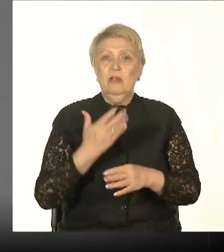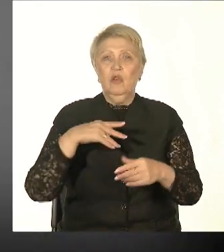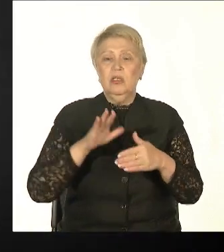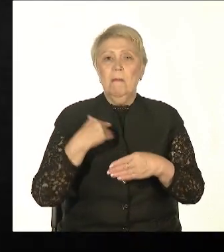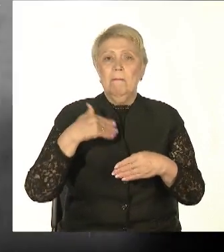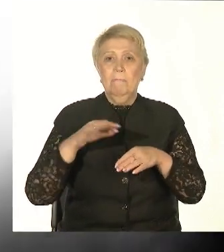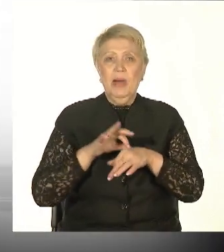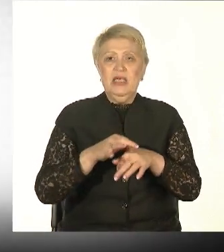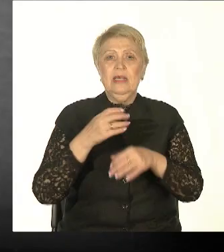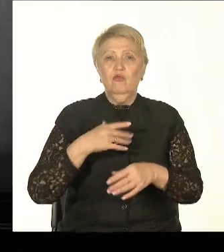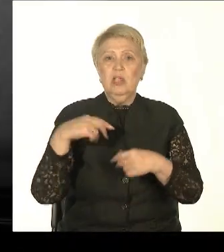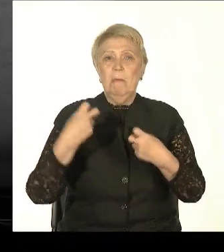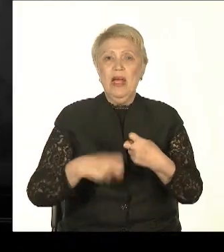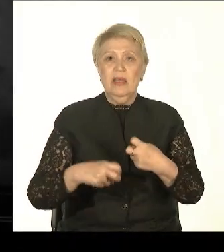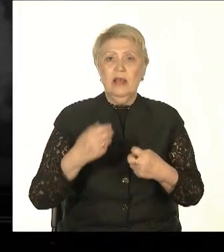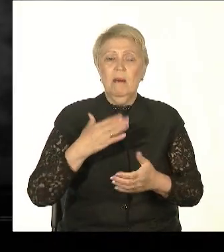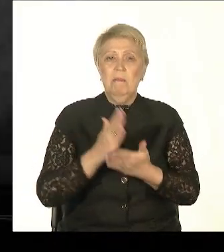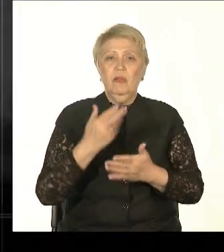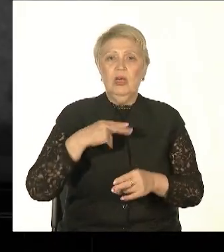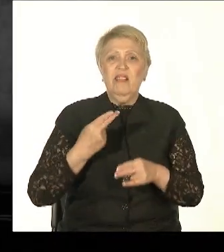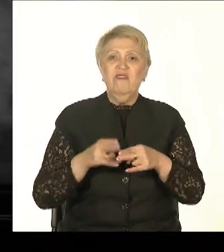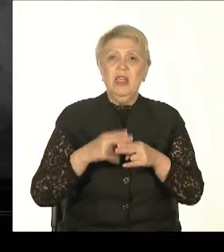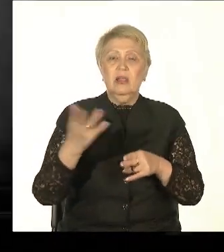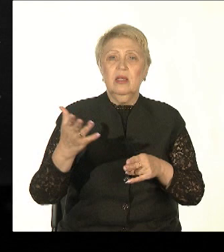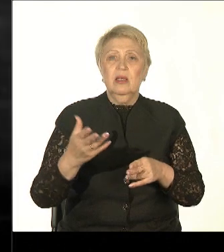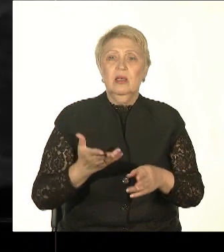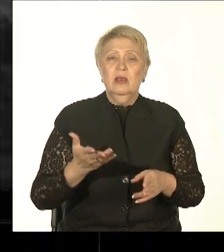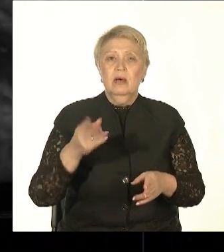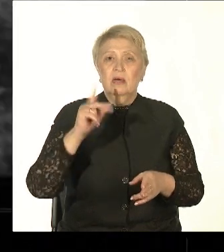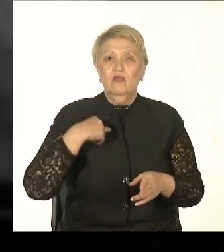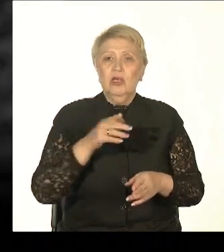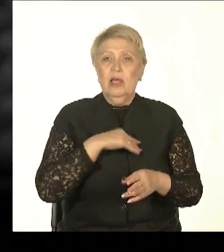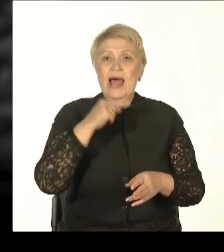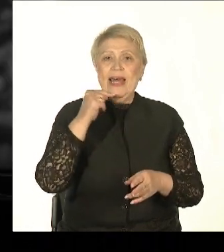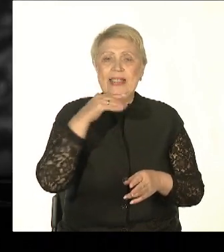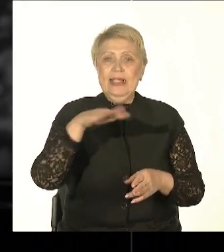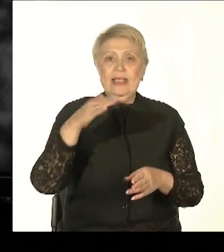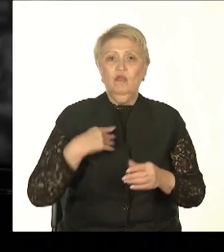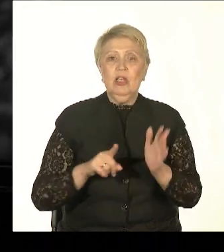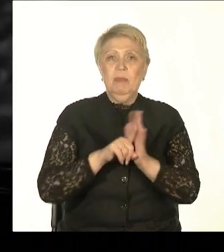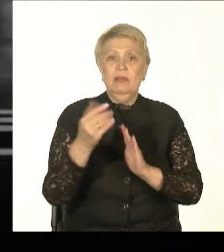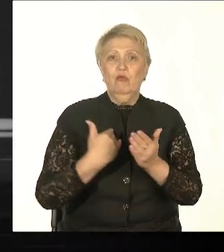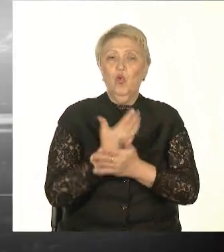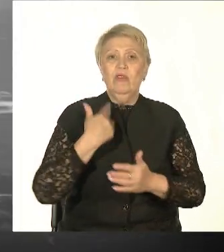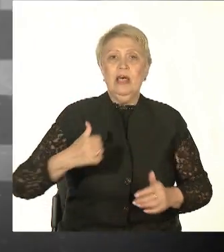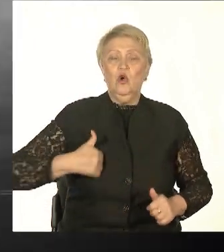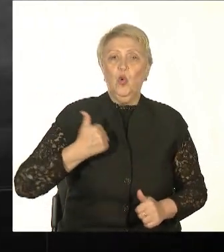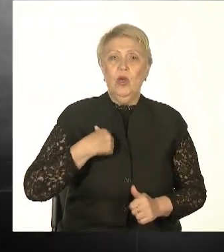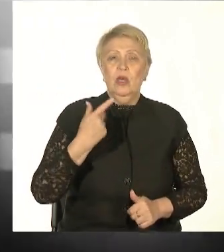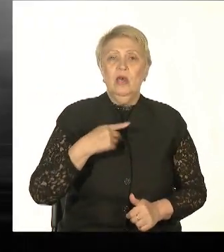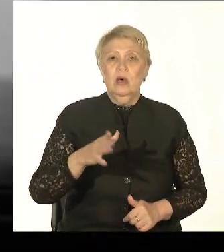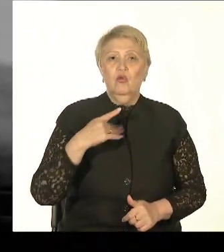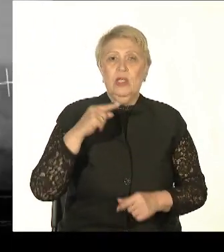была восстановлена, а в рядах советских пограничников появились первые герои Советского Союза. Первые 5 пограничников